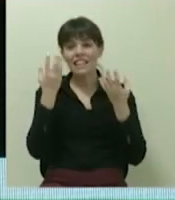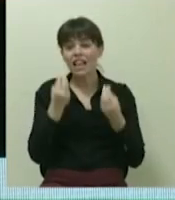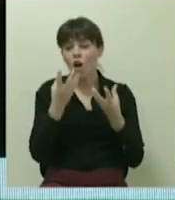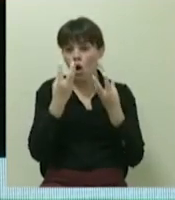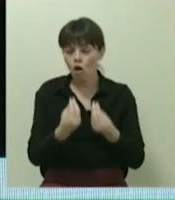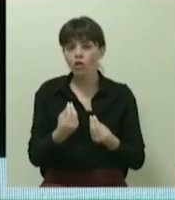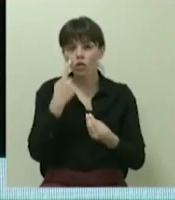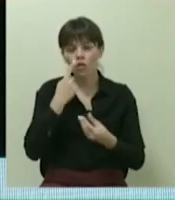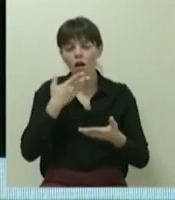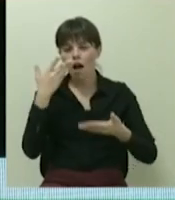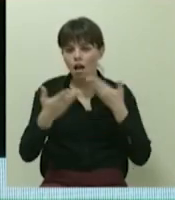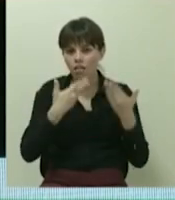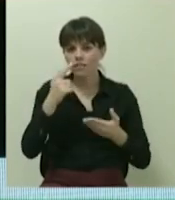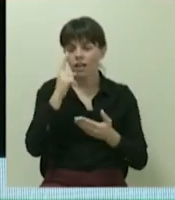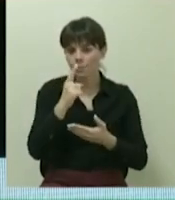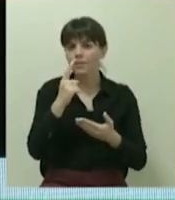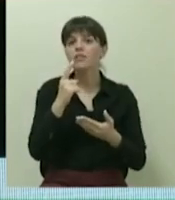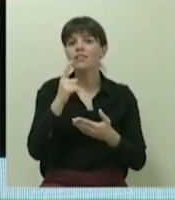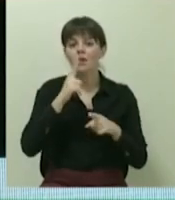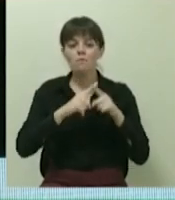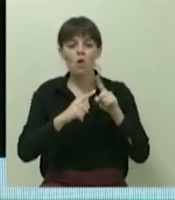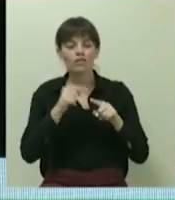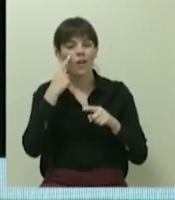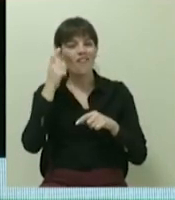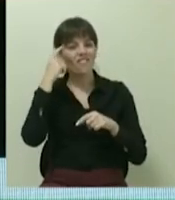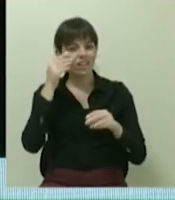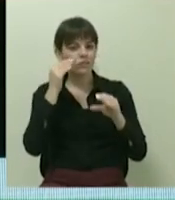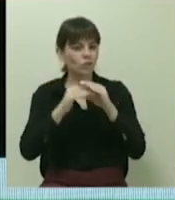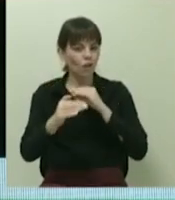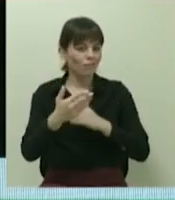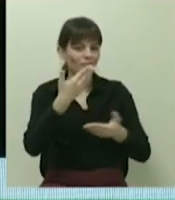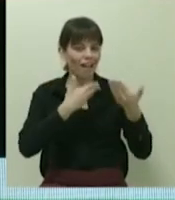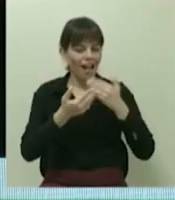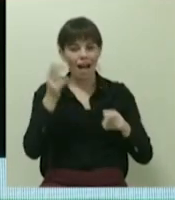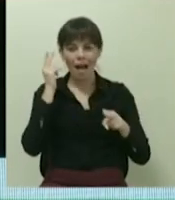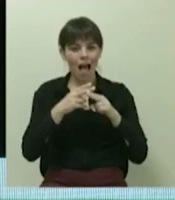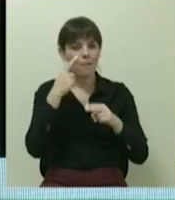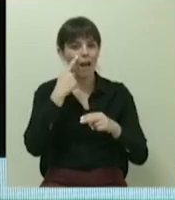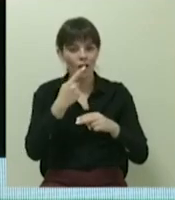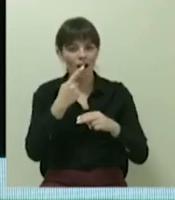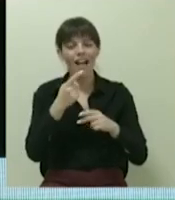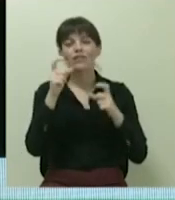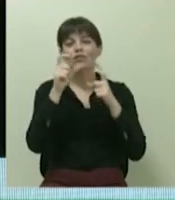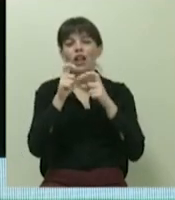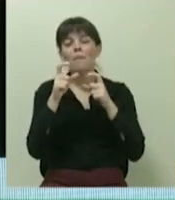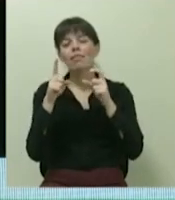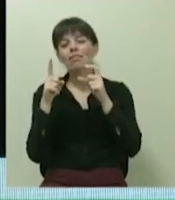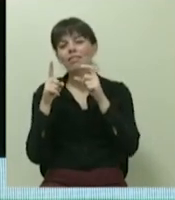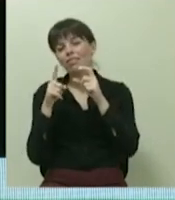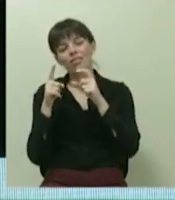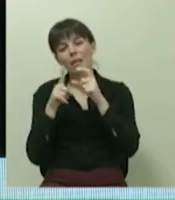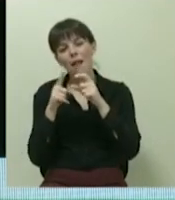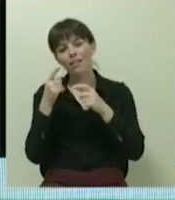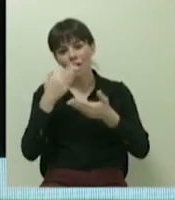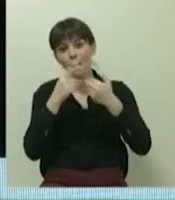olduğunu filan anlatan gayet hani bir politikacıya yorumunu sorarlar bir konuda da hemencecik Süleyman Demirel'in her konuda bir